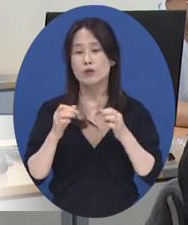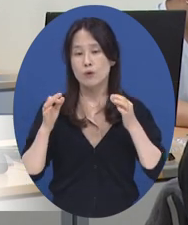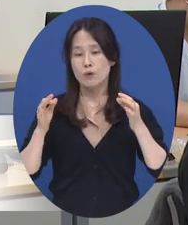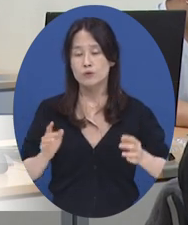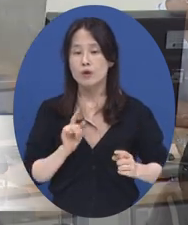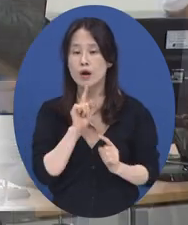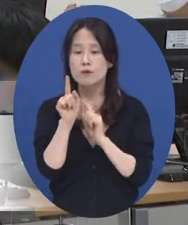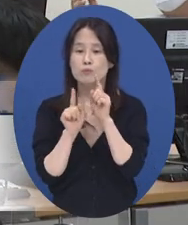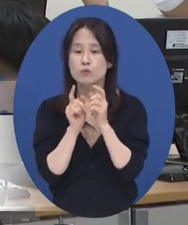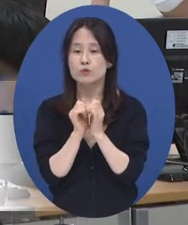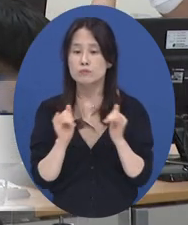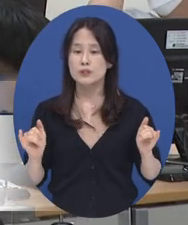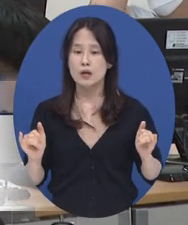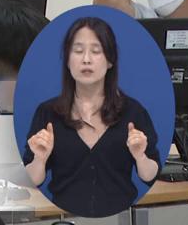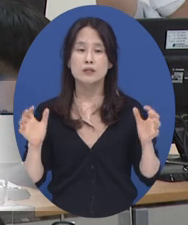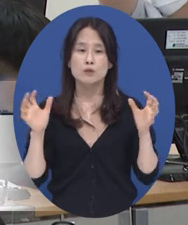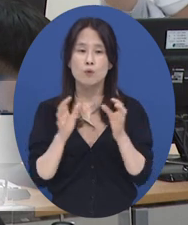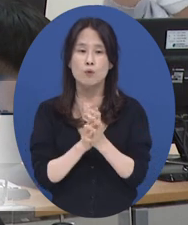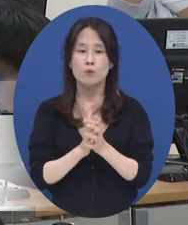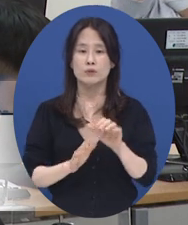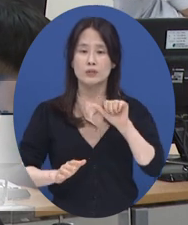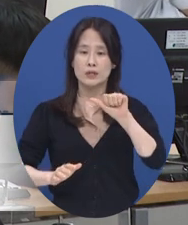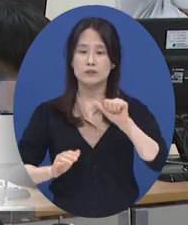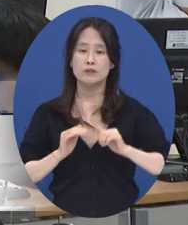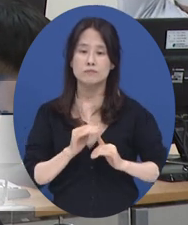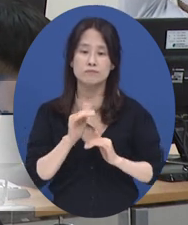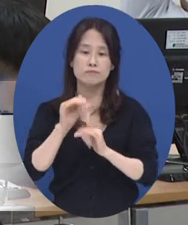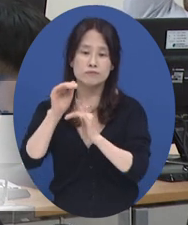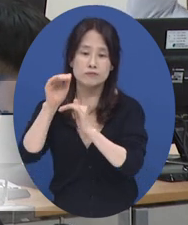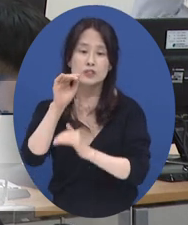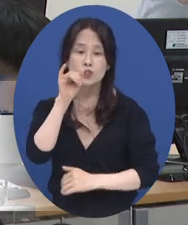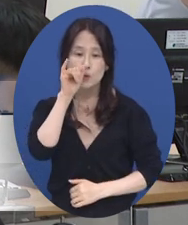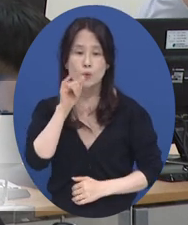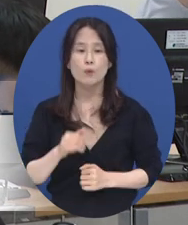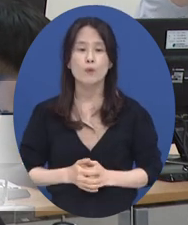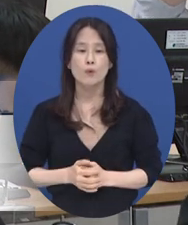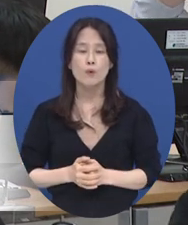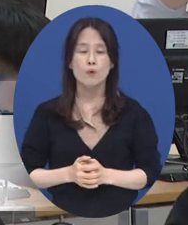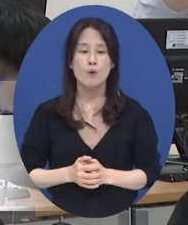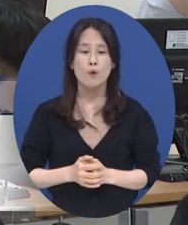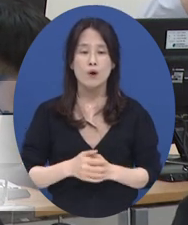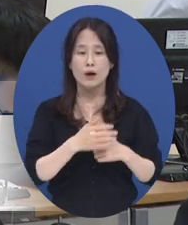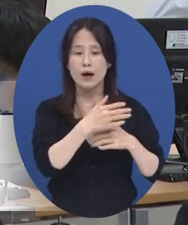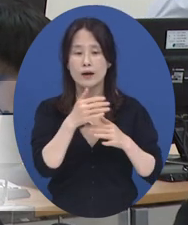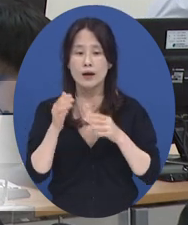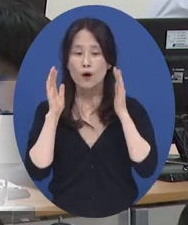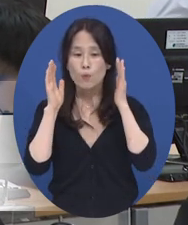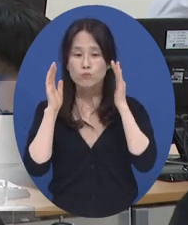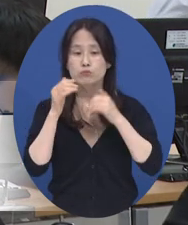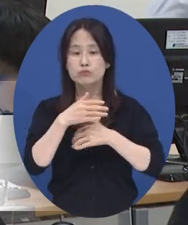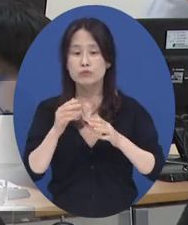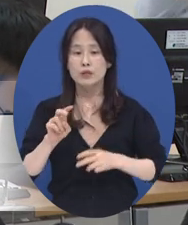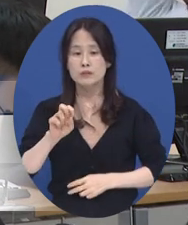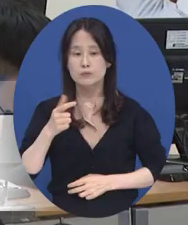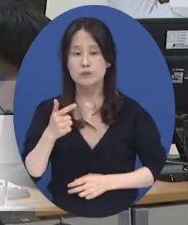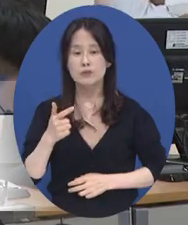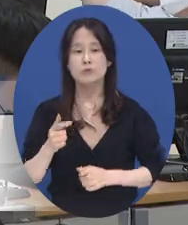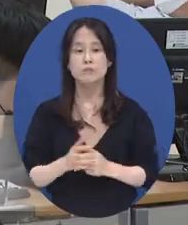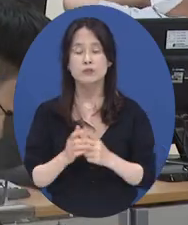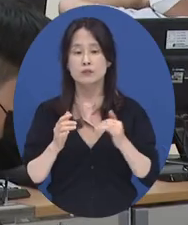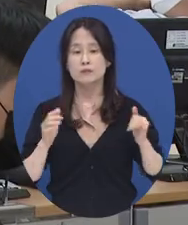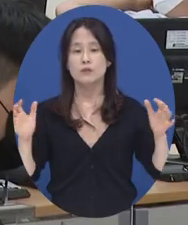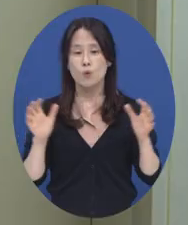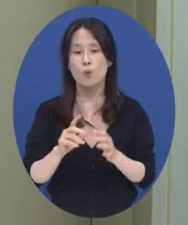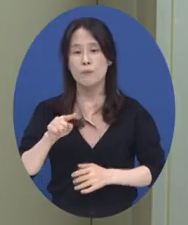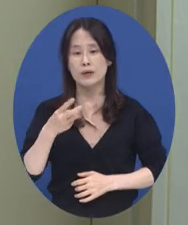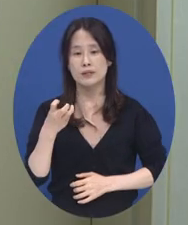볼 수가 있습니다. 하반기 모집 인원은요, 총 5개 과정이고요. 그리고 이제 26명씩 130명을